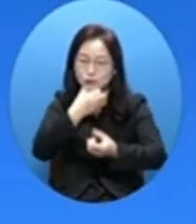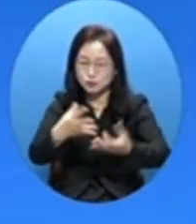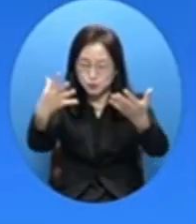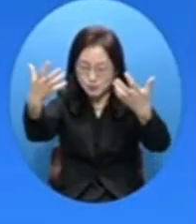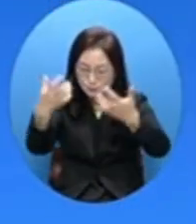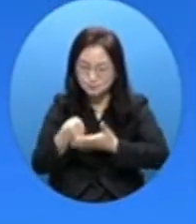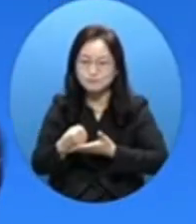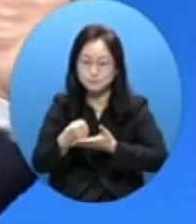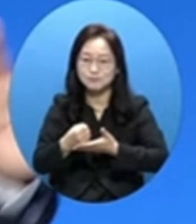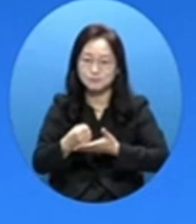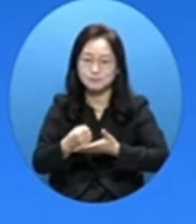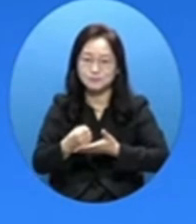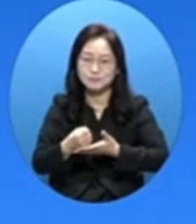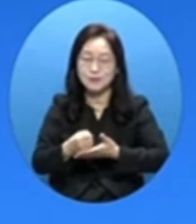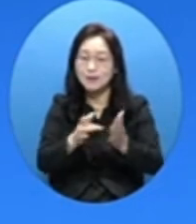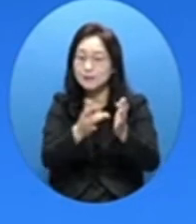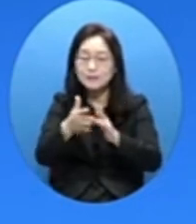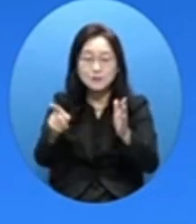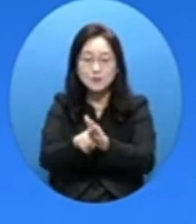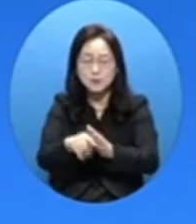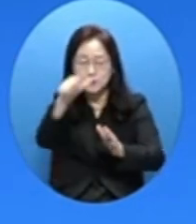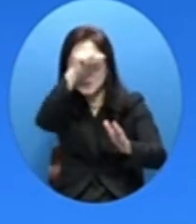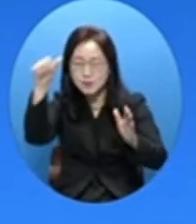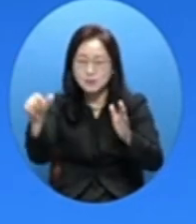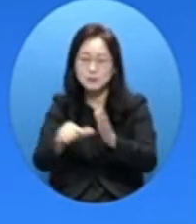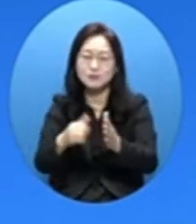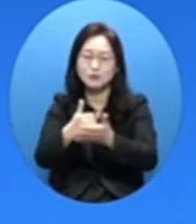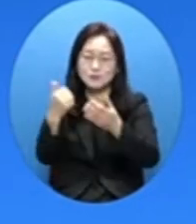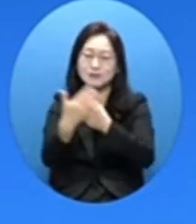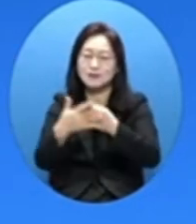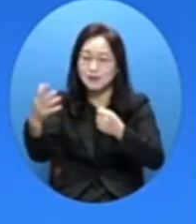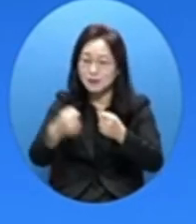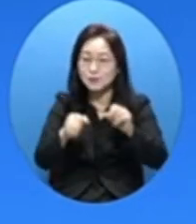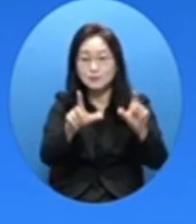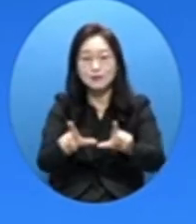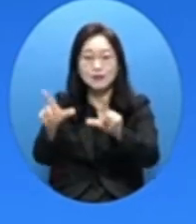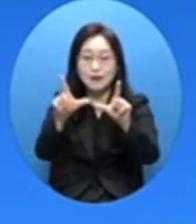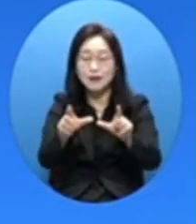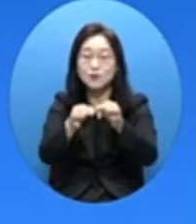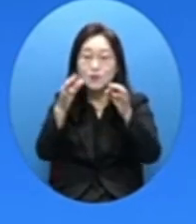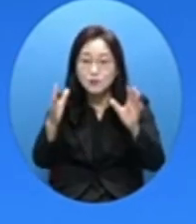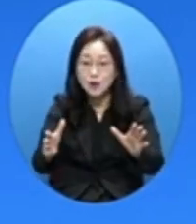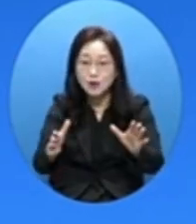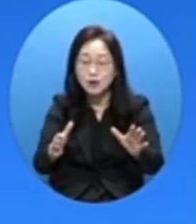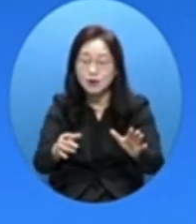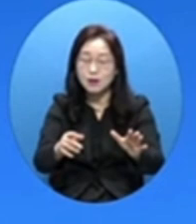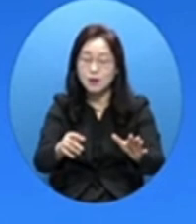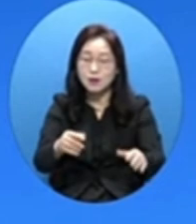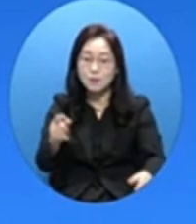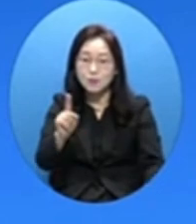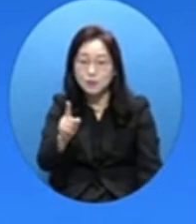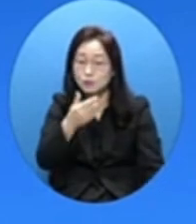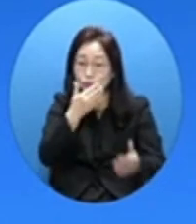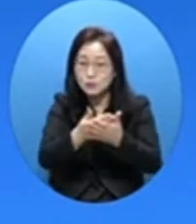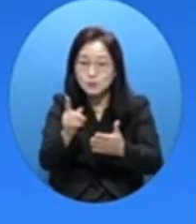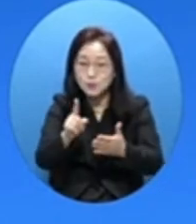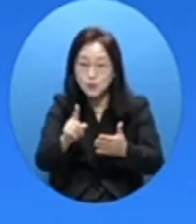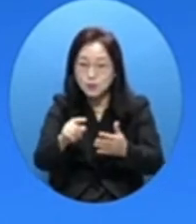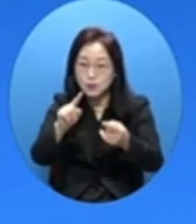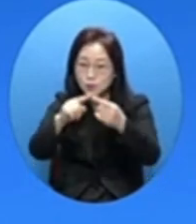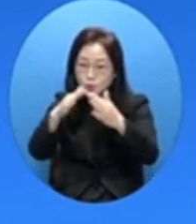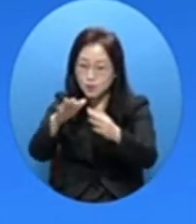것입니다. 예수 믿고 한평생 주님의 은혜 가운데 살아가는 가운데 또 하나 중요한 것은 교회를 잘 선택하는